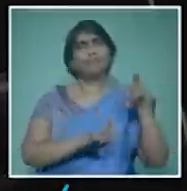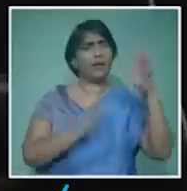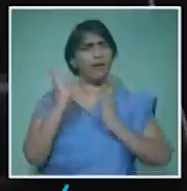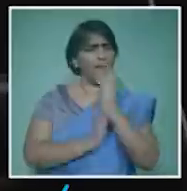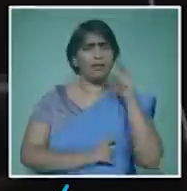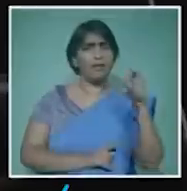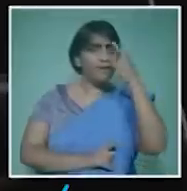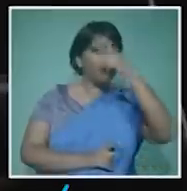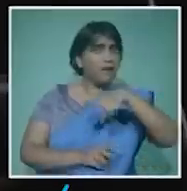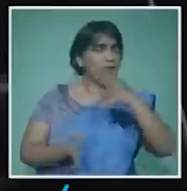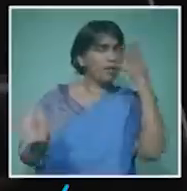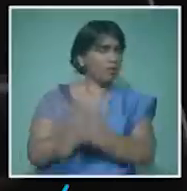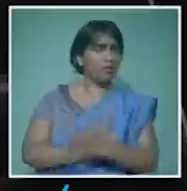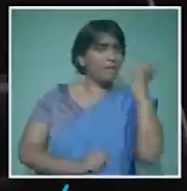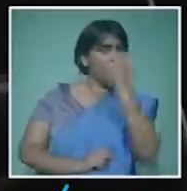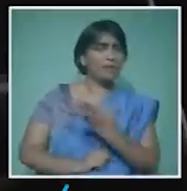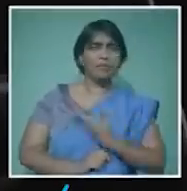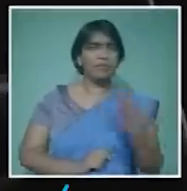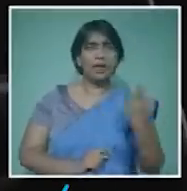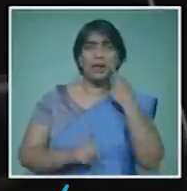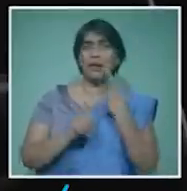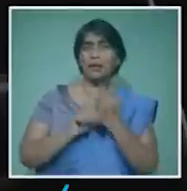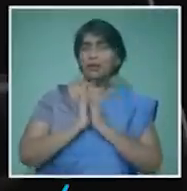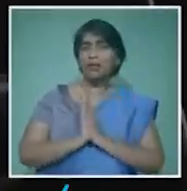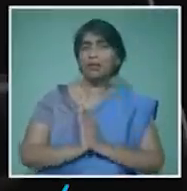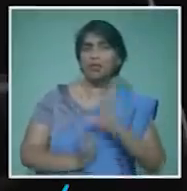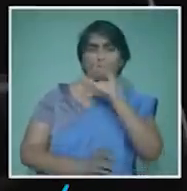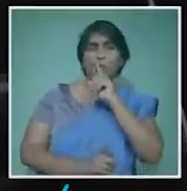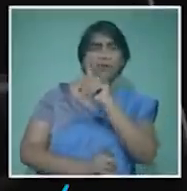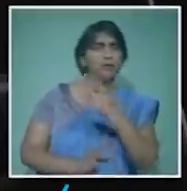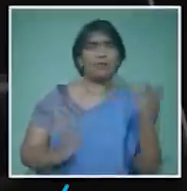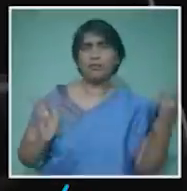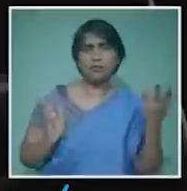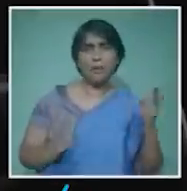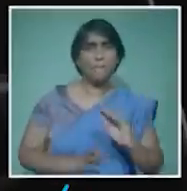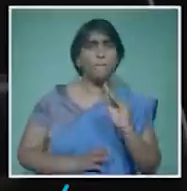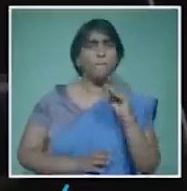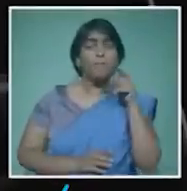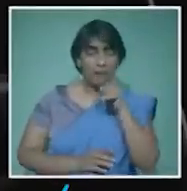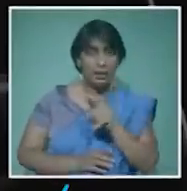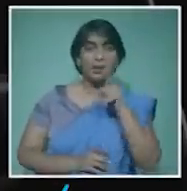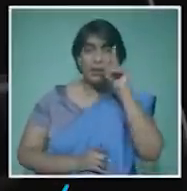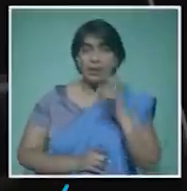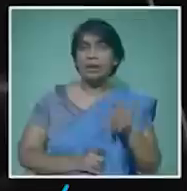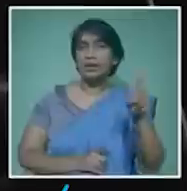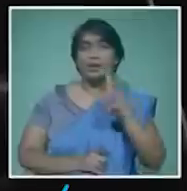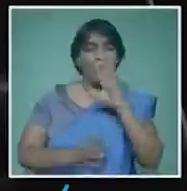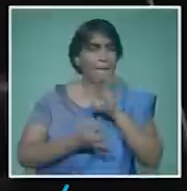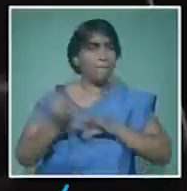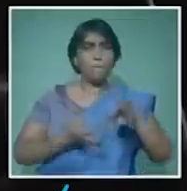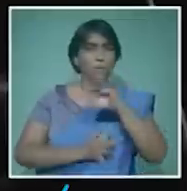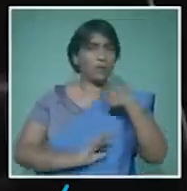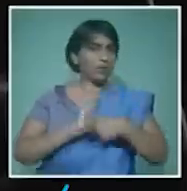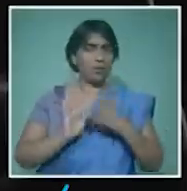නෑ විශ්වාසයන්ට කරහන්න. දලදා හාමුදුරුවෝ ඒ පාප එහෙම ප්‍රජාතන්ත්‍රවාදයක්